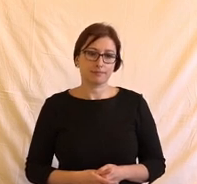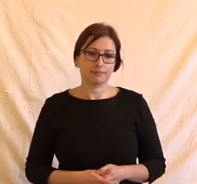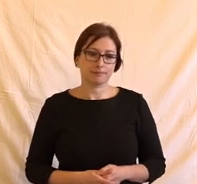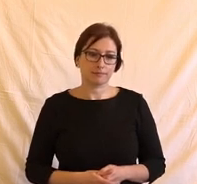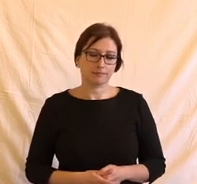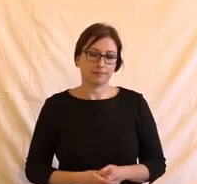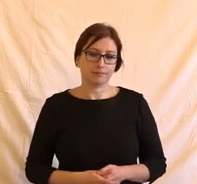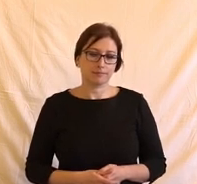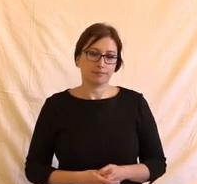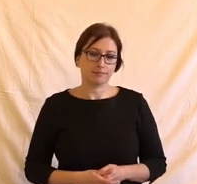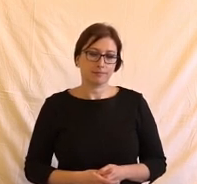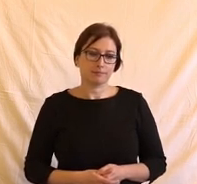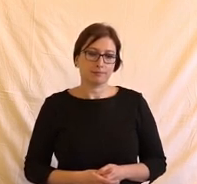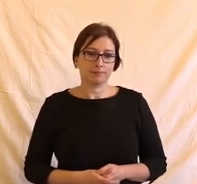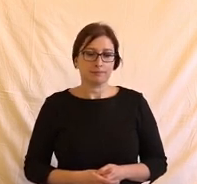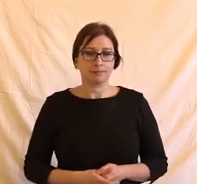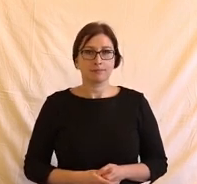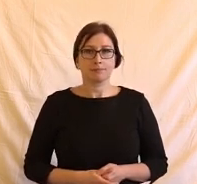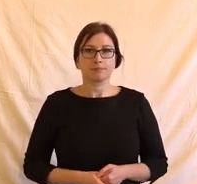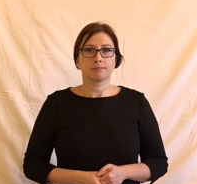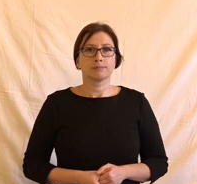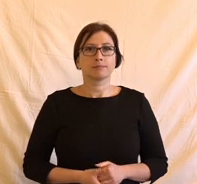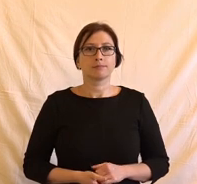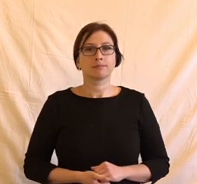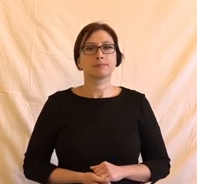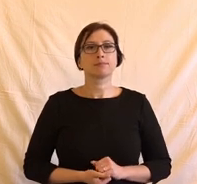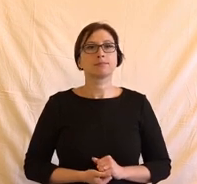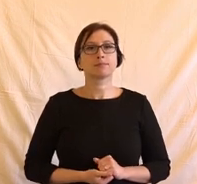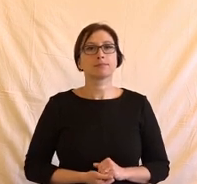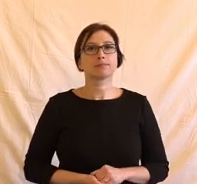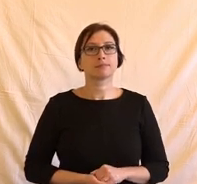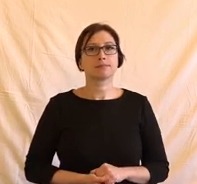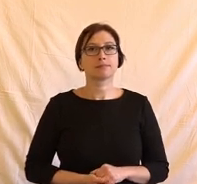but there's a problem. Nobody really pays with cash anymore.